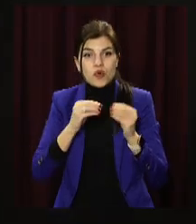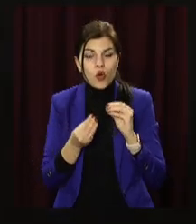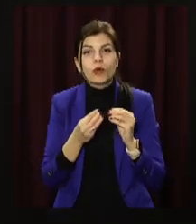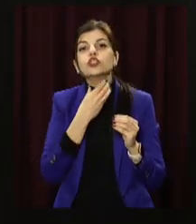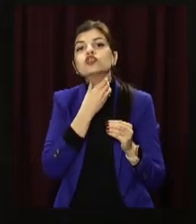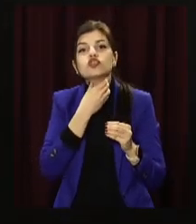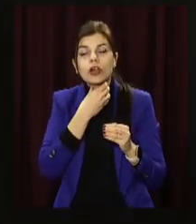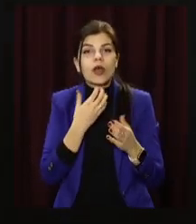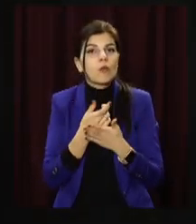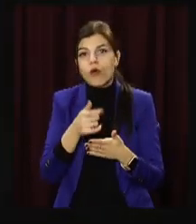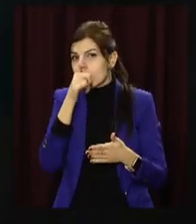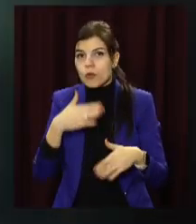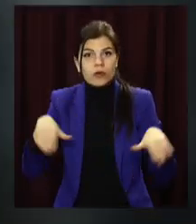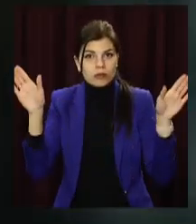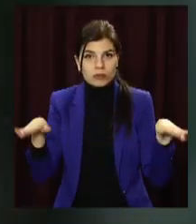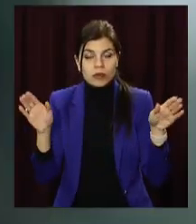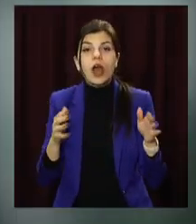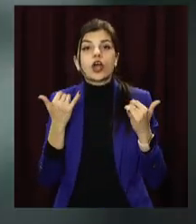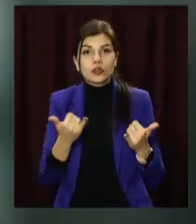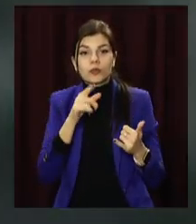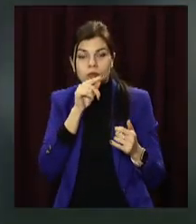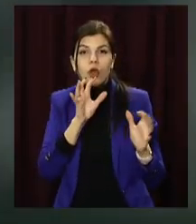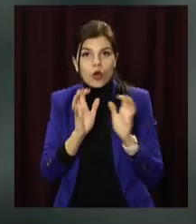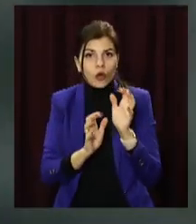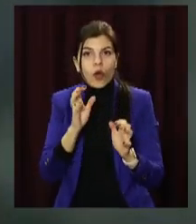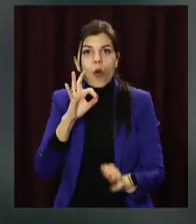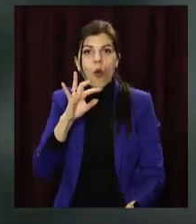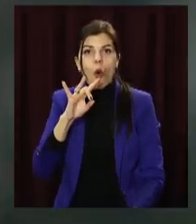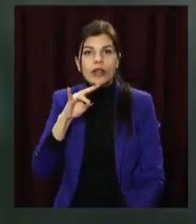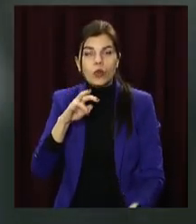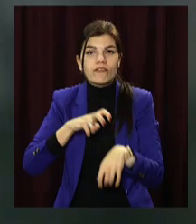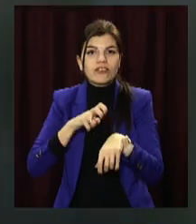із шиєю, і тому він не міг відлетіти. Тепер лебедем опікуються орнітологи.